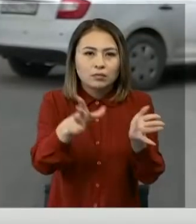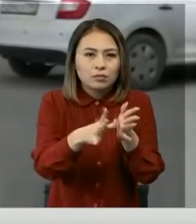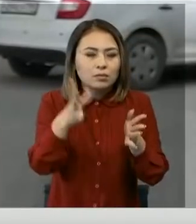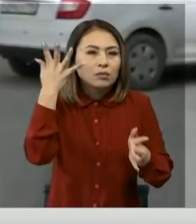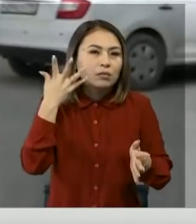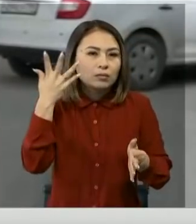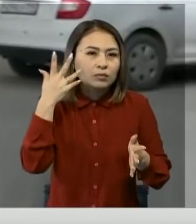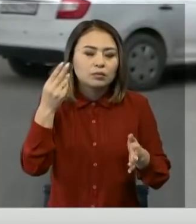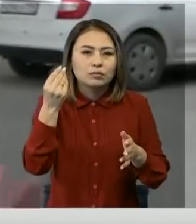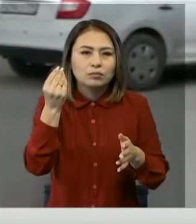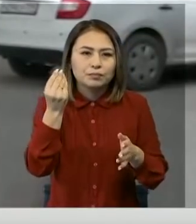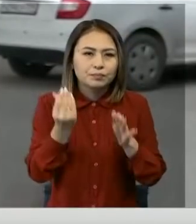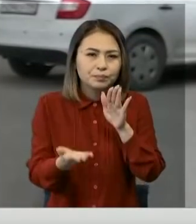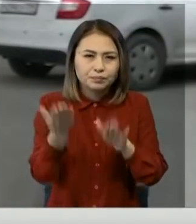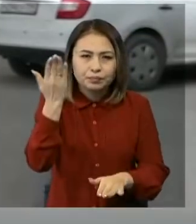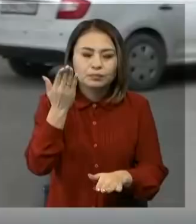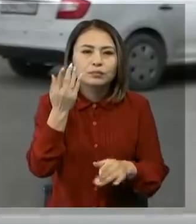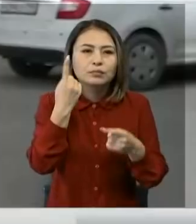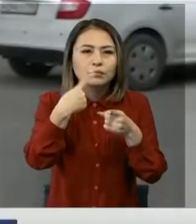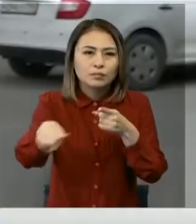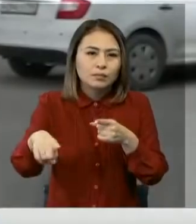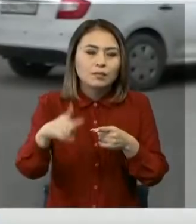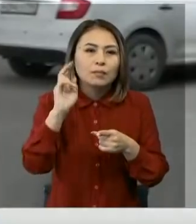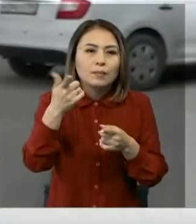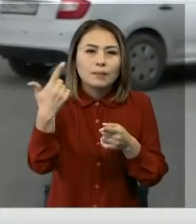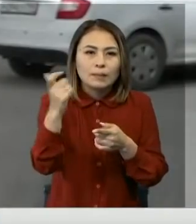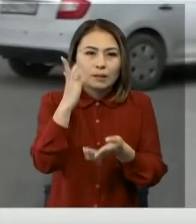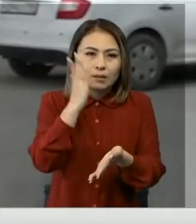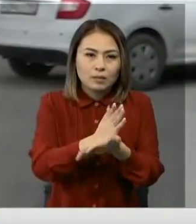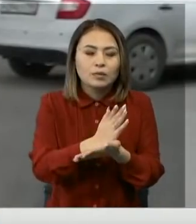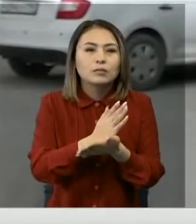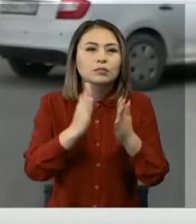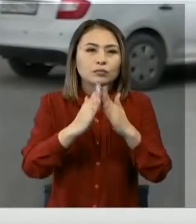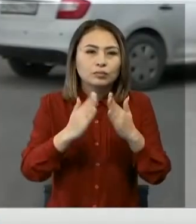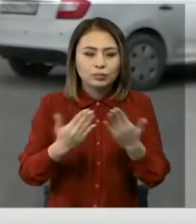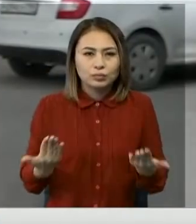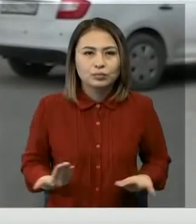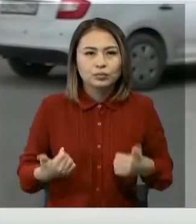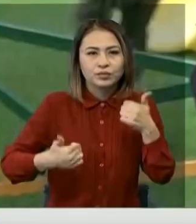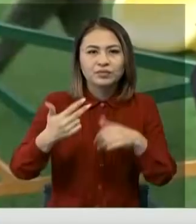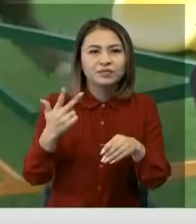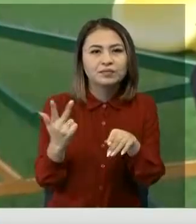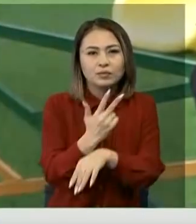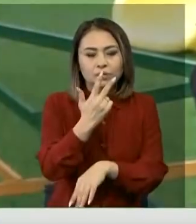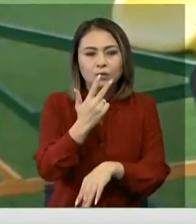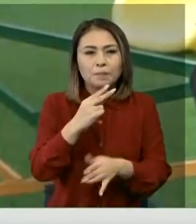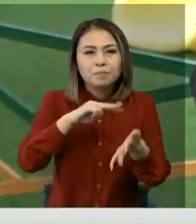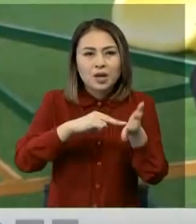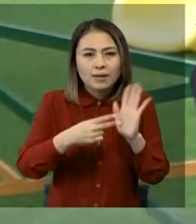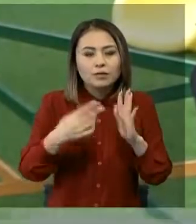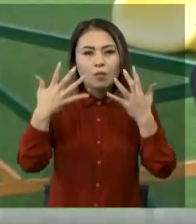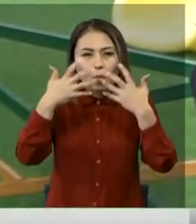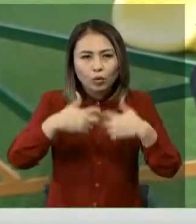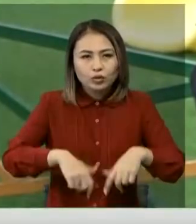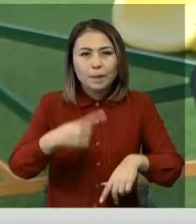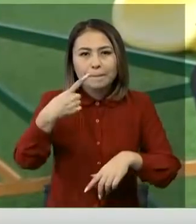кезде біраз басқа микрорайондарға газы бар үйлерге қарағанда, бұрынғы тұрғын үйлерге қарағанда 3 есе көп шығады. Проекті бойынша